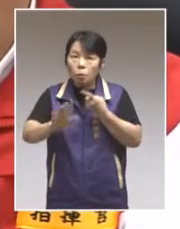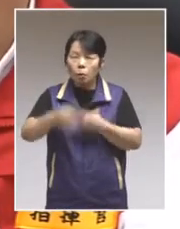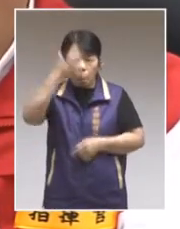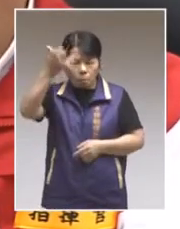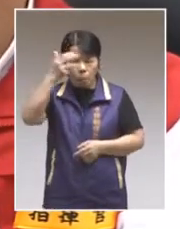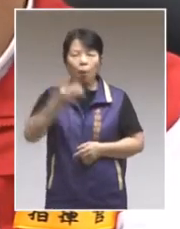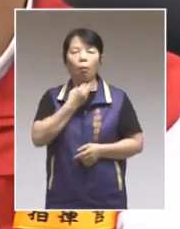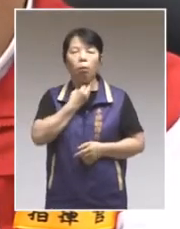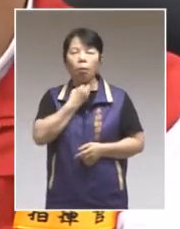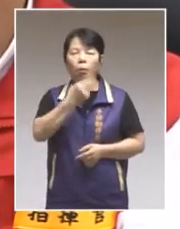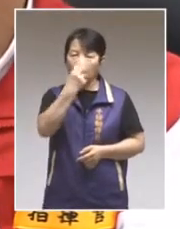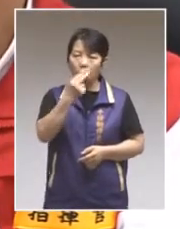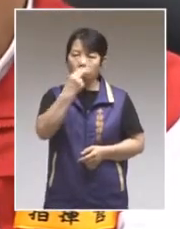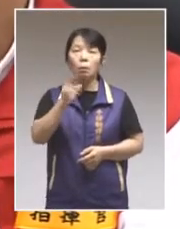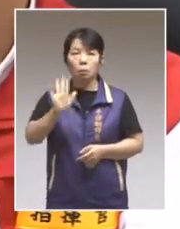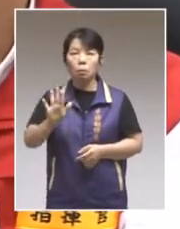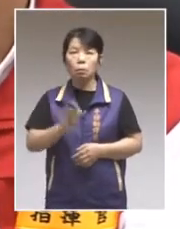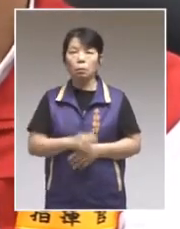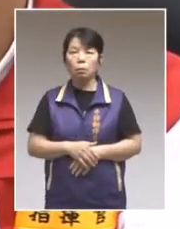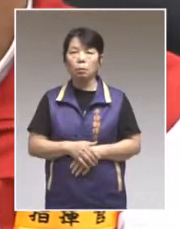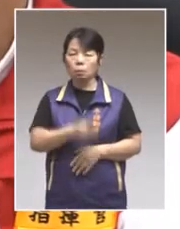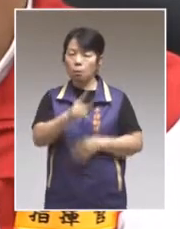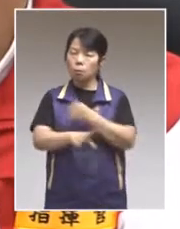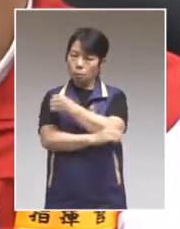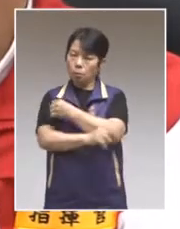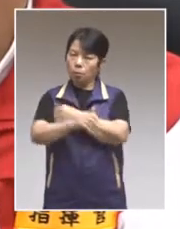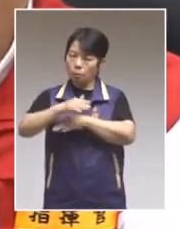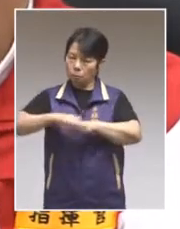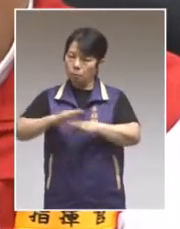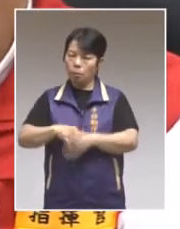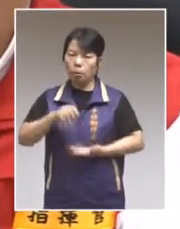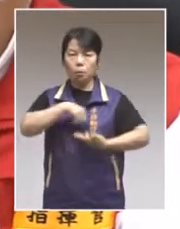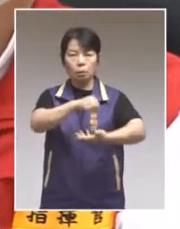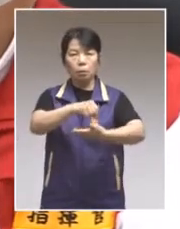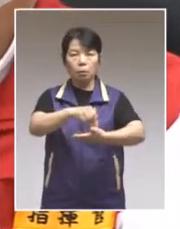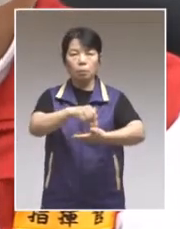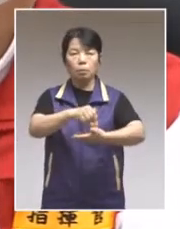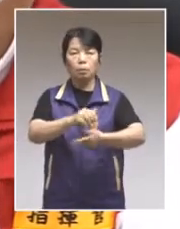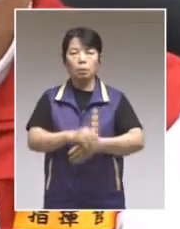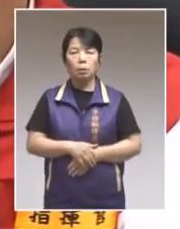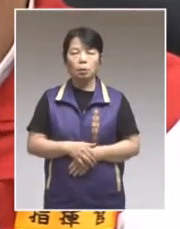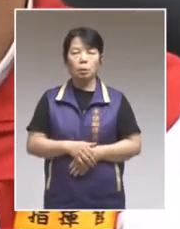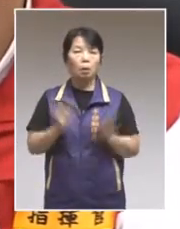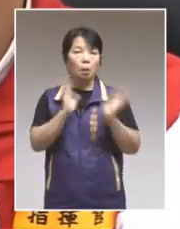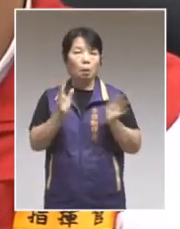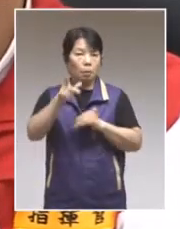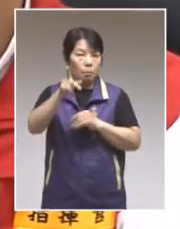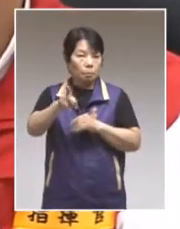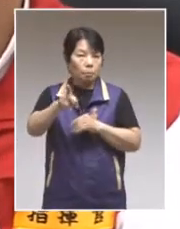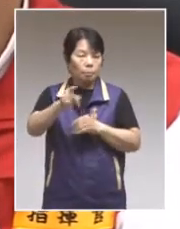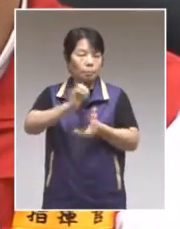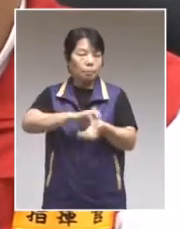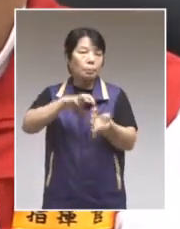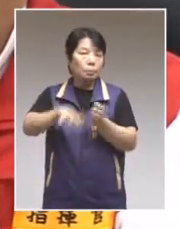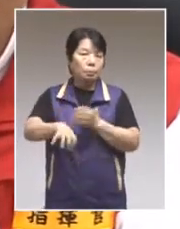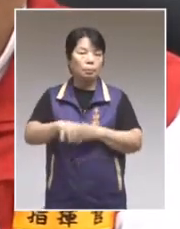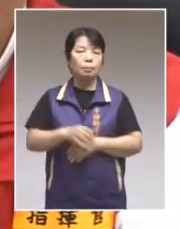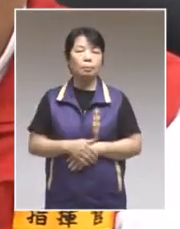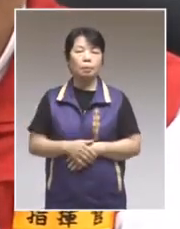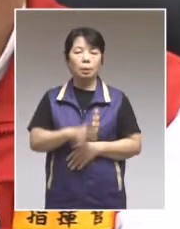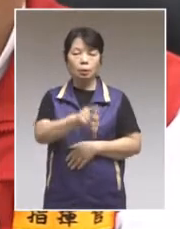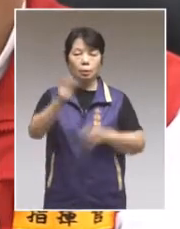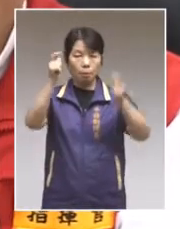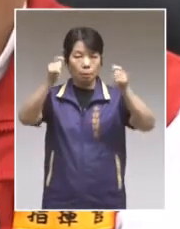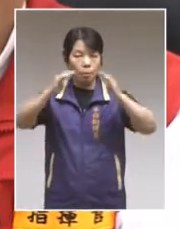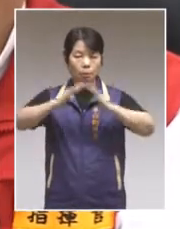嗽啦、流鼻水啦，哈、哦，这基本上我会建议讲，你着先去咱的小儿科的诊所，哈、哦。那诊所内底，咱高雄